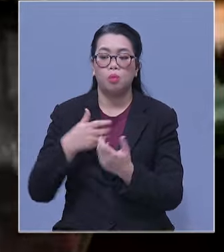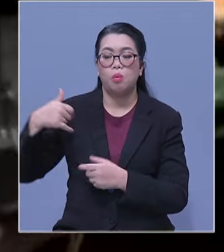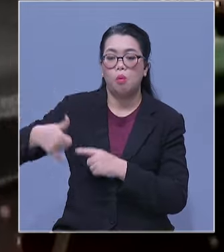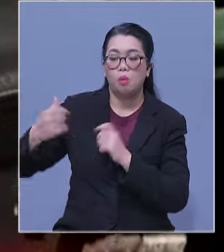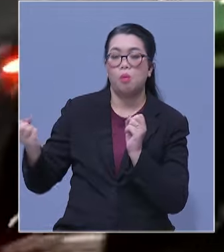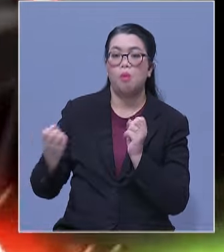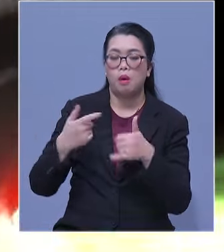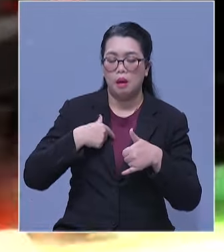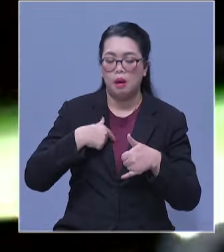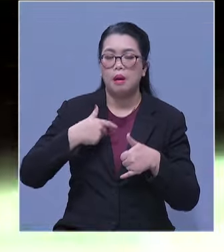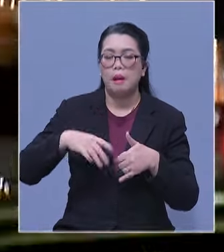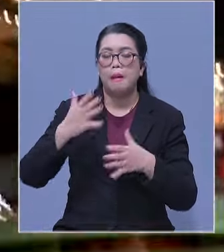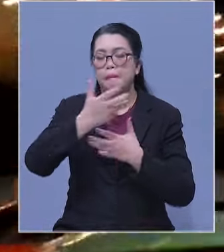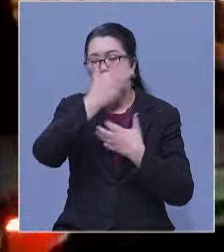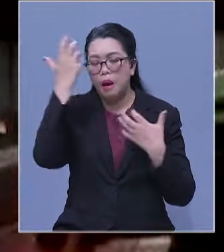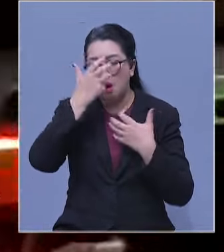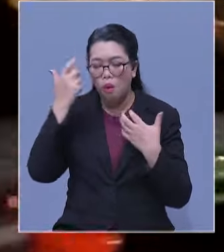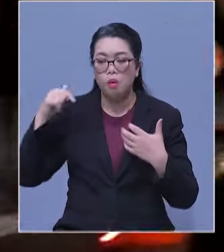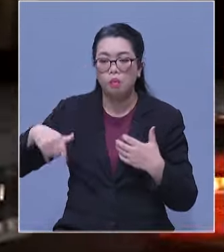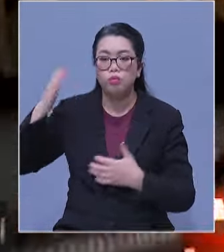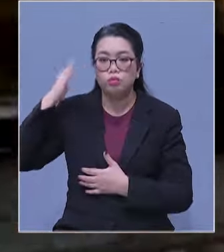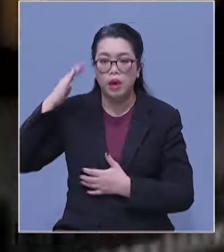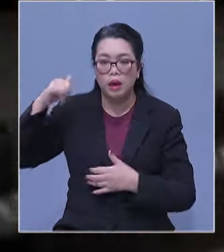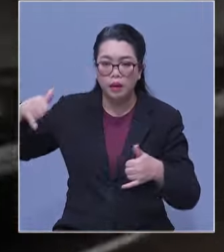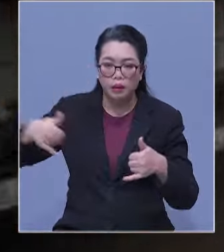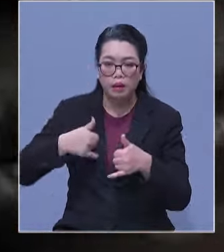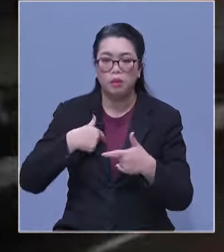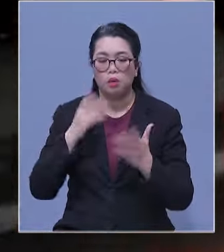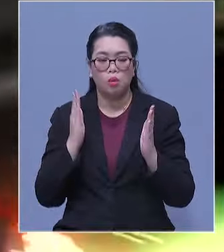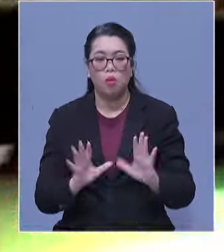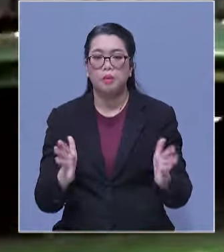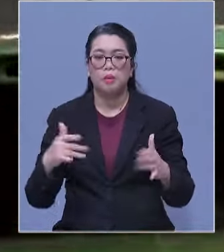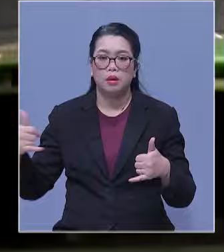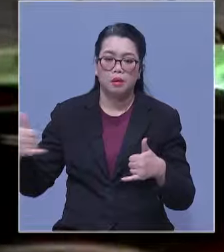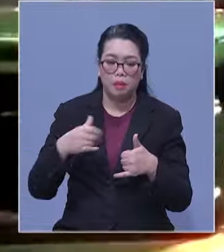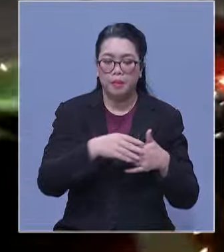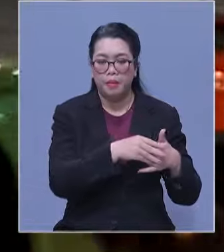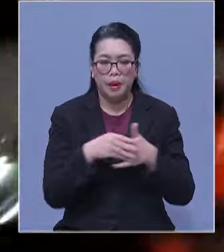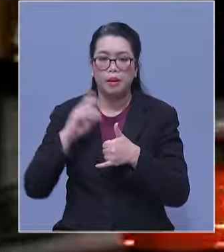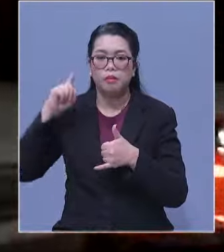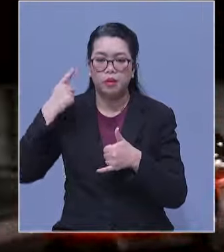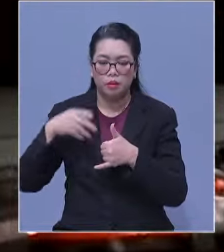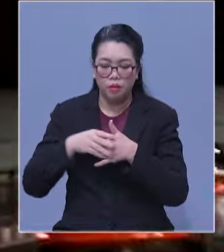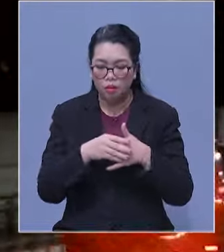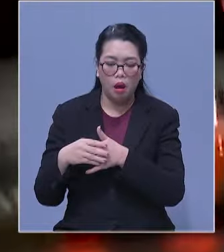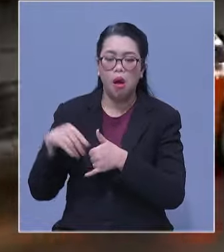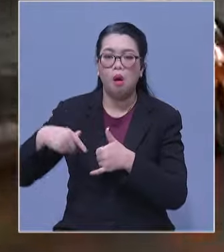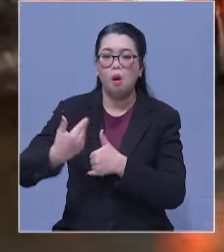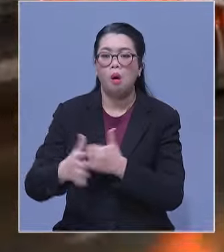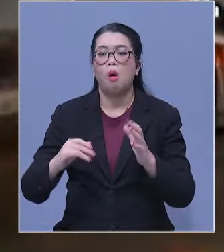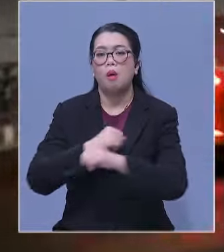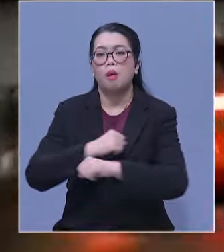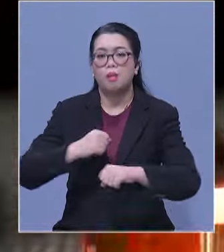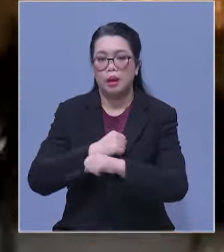าต้องกลับไปทำงานต่อในนัดก็เลยฉวยโอกาสนี่แหละตอนที่ไม่มีคนฉุดผู้เสียหายเข้าไปในห้องฟิตเนสของบริษัท